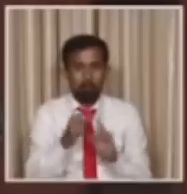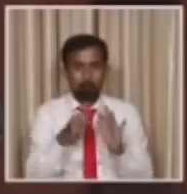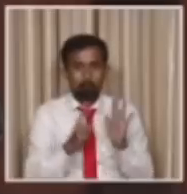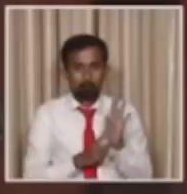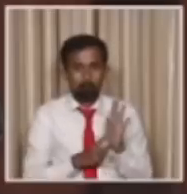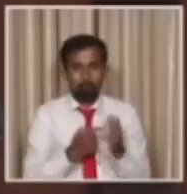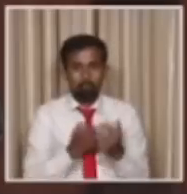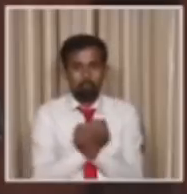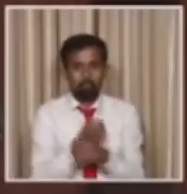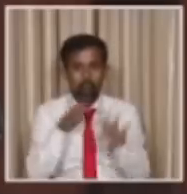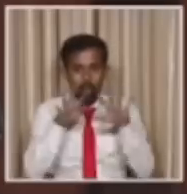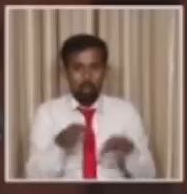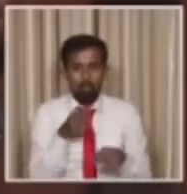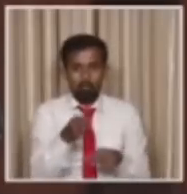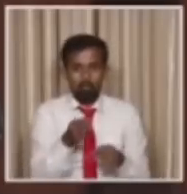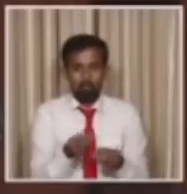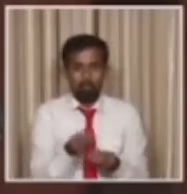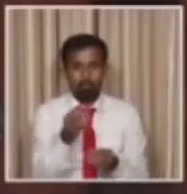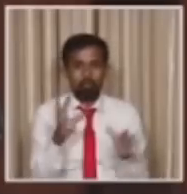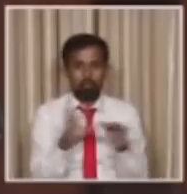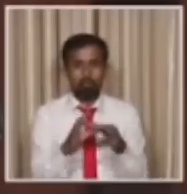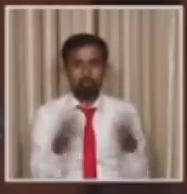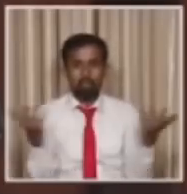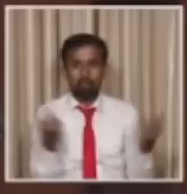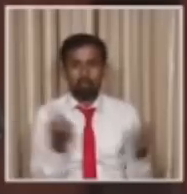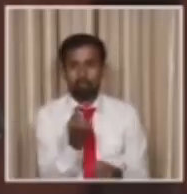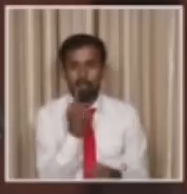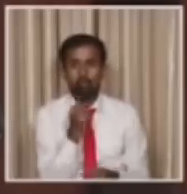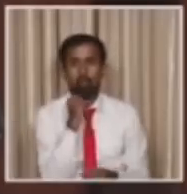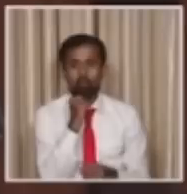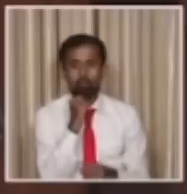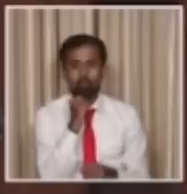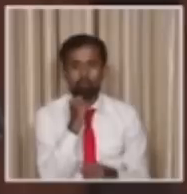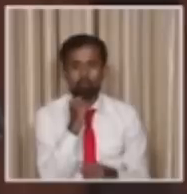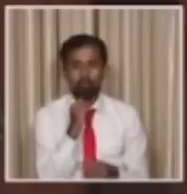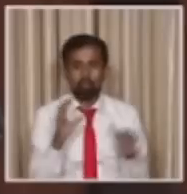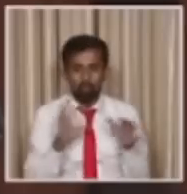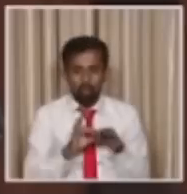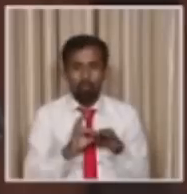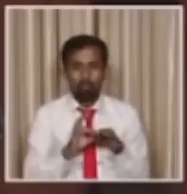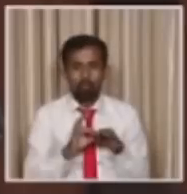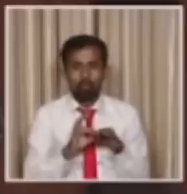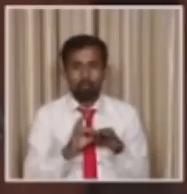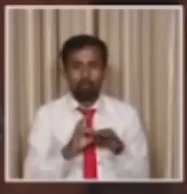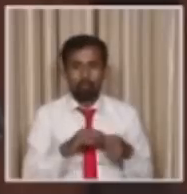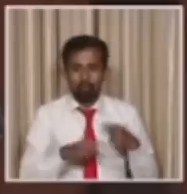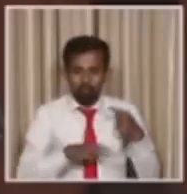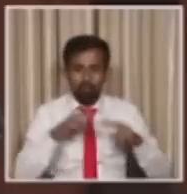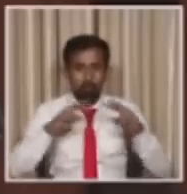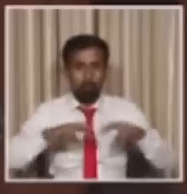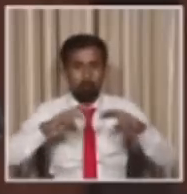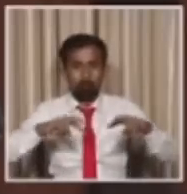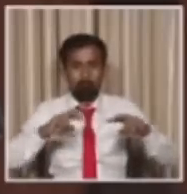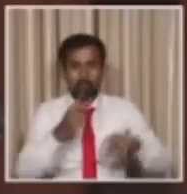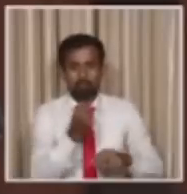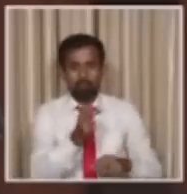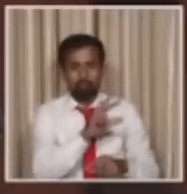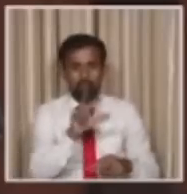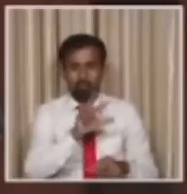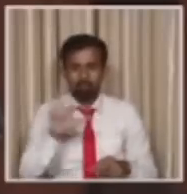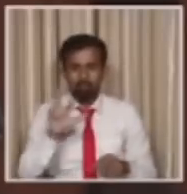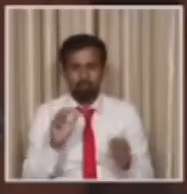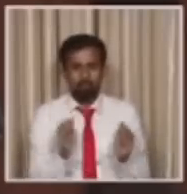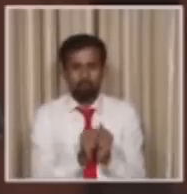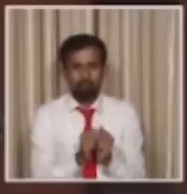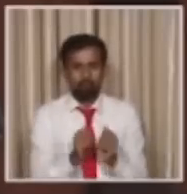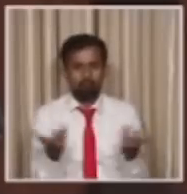මන්ත්‍රීතුමා හිරේ ඉන්නකොට තමයි හඳුන්වා දුන්නේ. ඒක සම්බන්ධ නැහැ කියලා කොහොමද කියන්නේ? ඒක ඉතාමත්ම සම්බන්ධයි. මේක එතන ඉඳන් විමර්ශනය කරන්න 2018 19 විතරක් කරලා හරියන්නේ